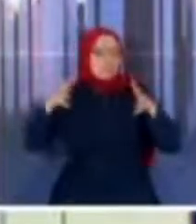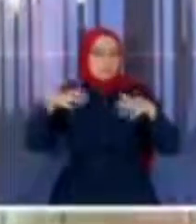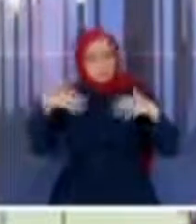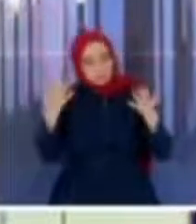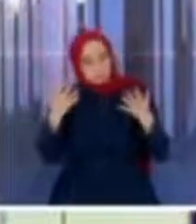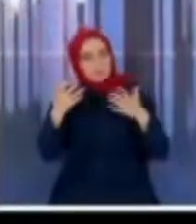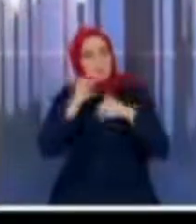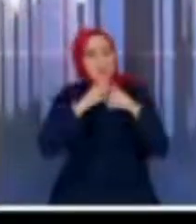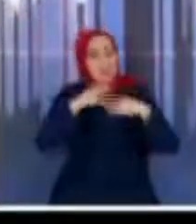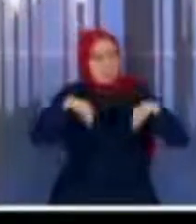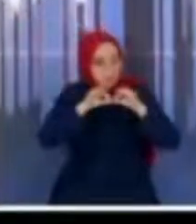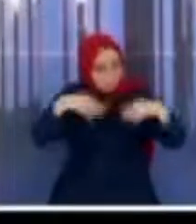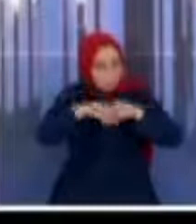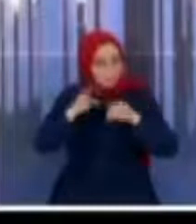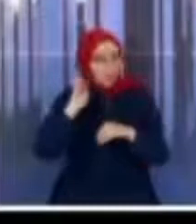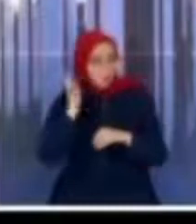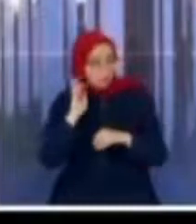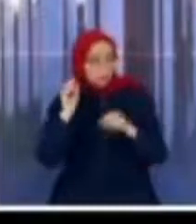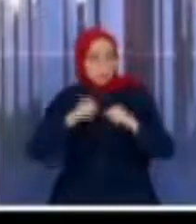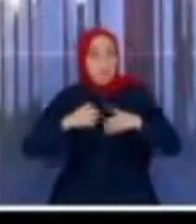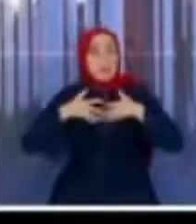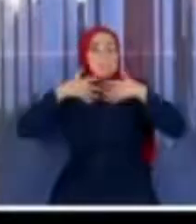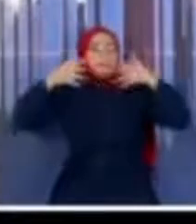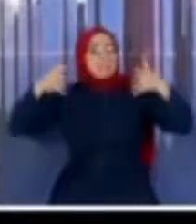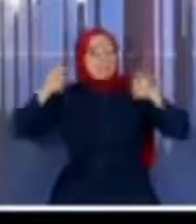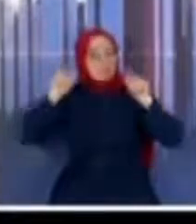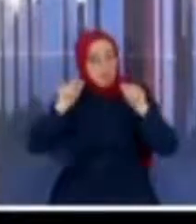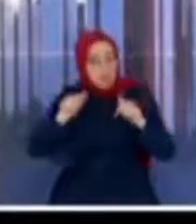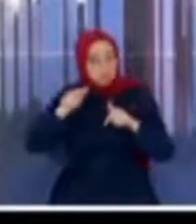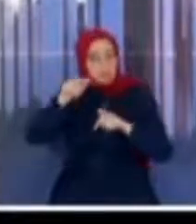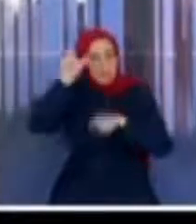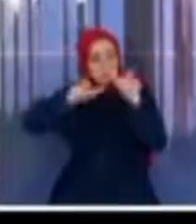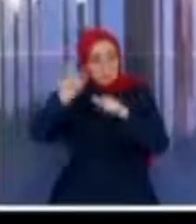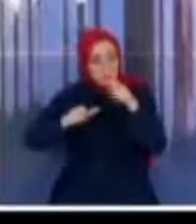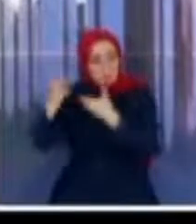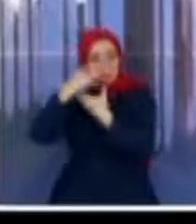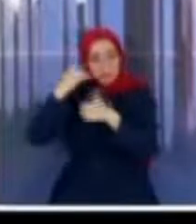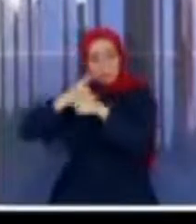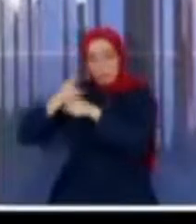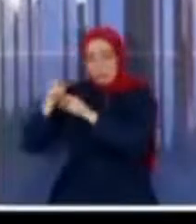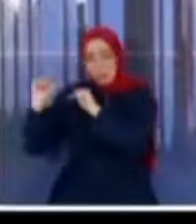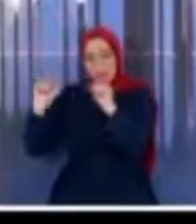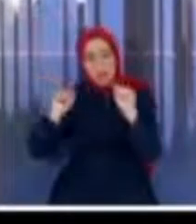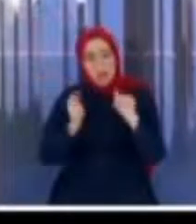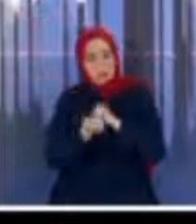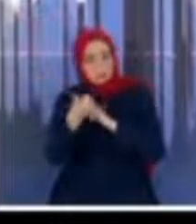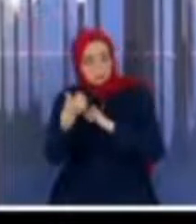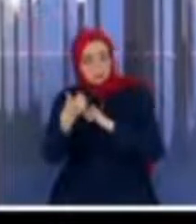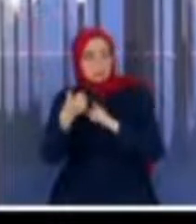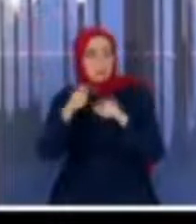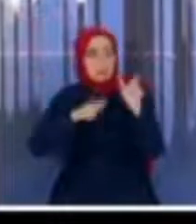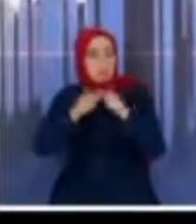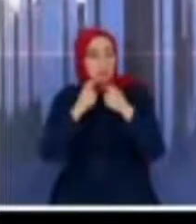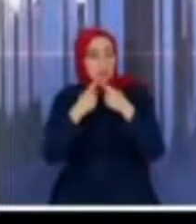فورماسيون فيه اسباس مفتوح وفيه مكان للاقامه نتاع الناس ليزانفيتي اللي انت باش تجيبهم، خاطر لهنا نقطه الفارق. مثلا نحن عندنا في